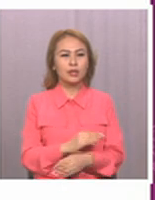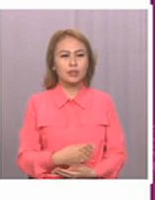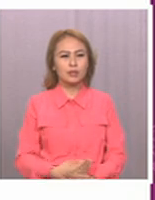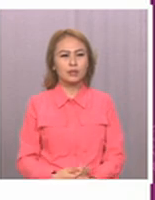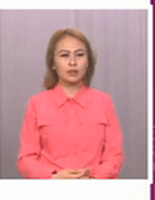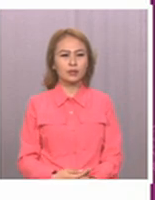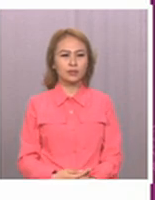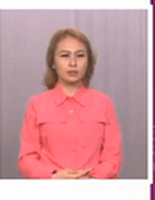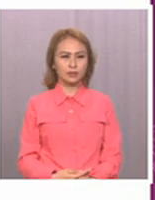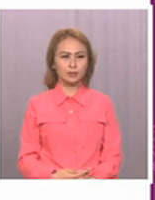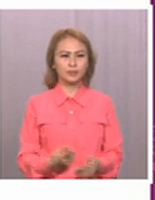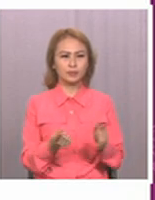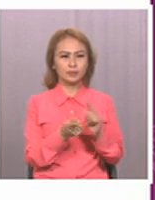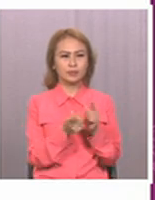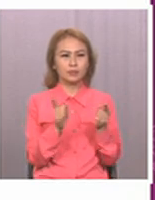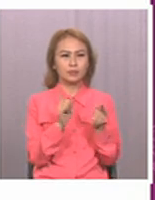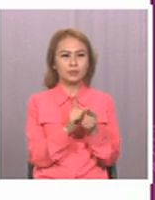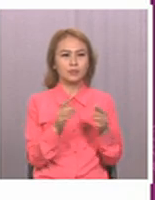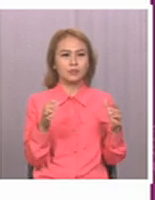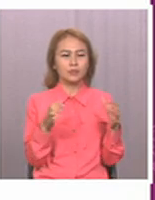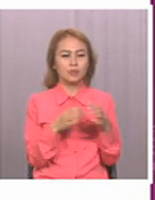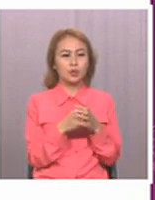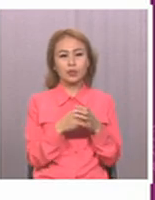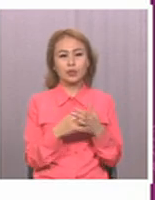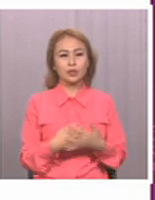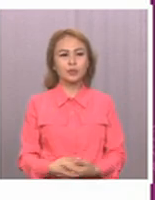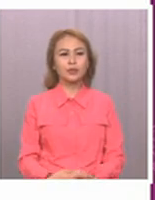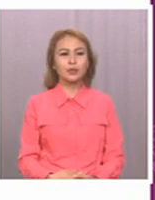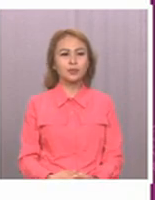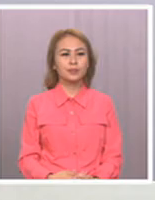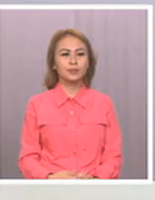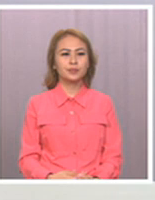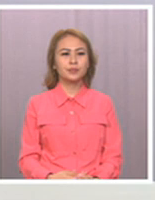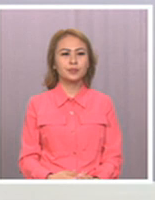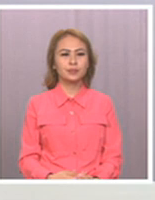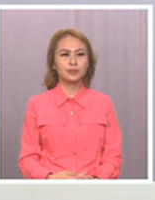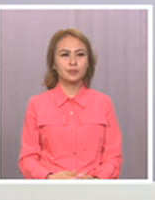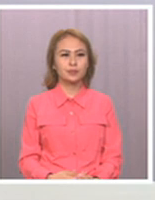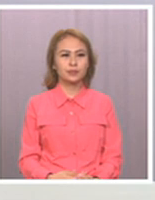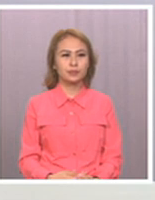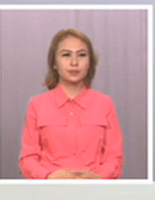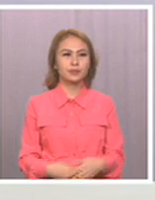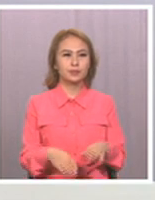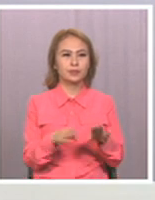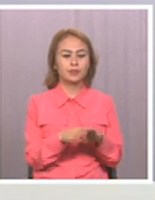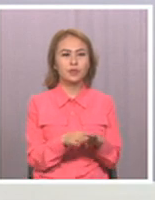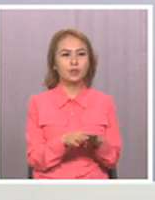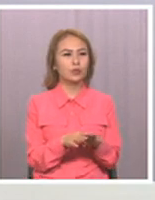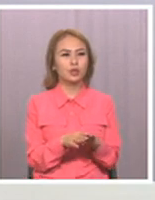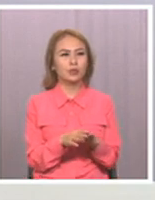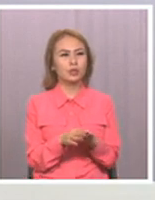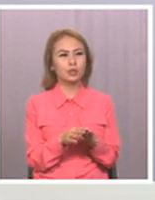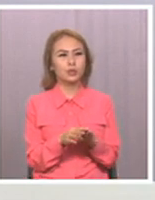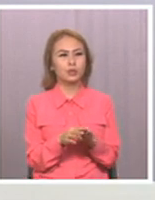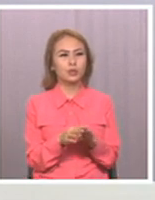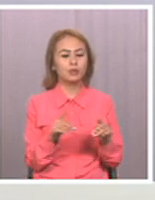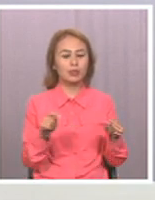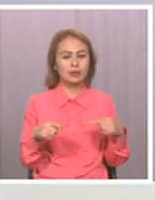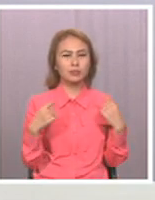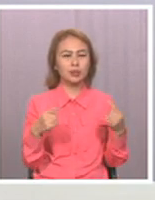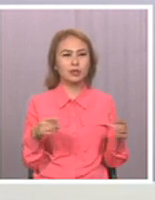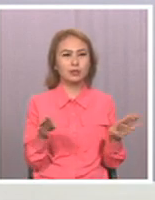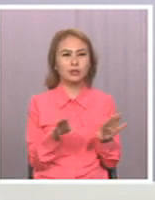қатарының өзгеру құлашы 3.32 болады. Енді келесі сипаттаманы қарастырайық.